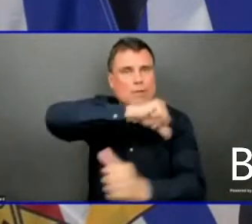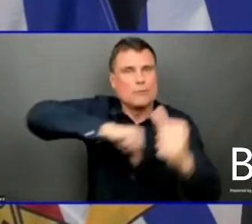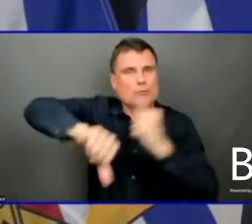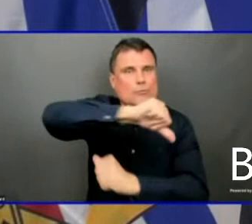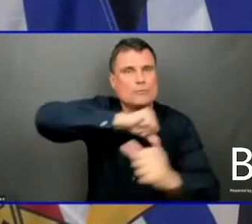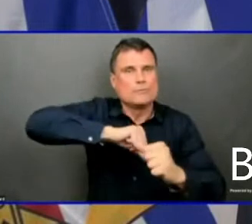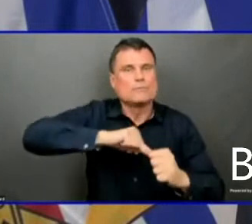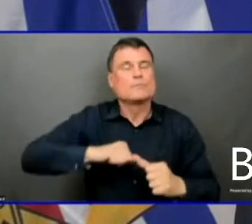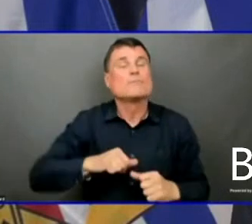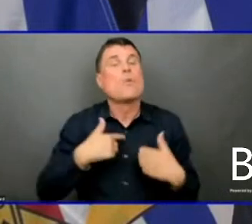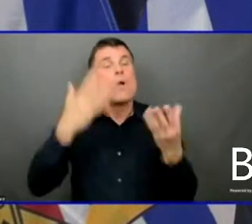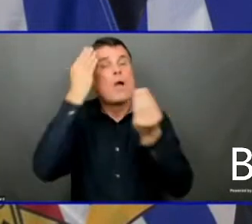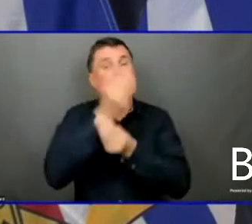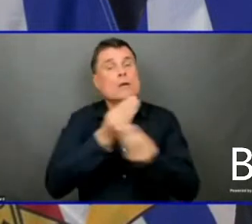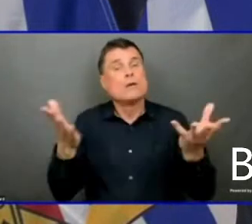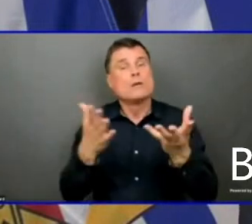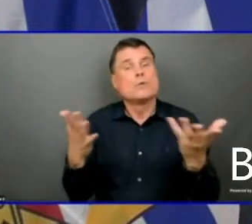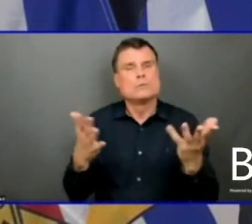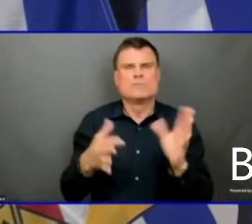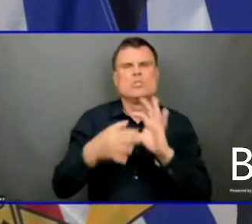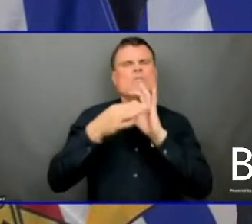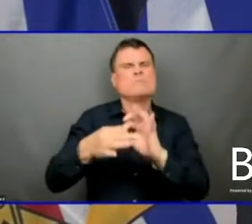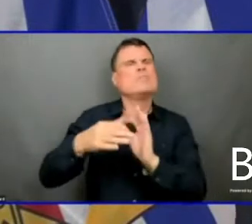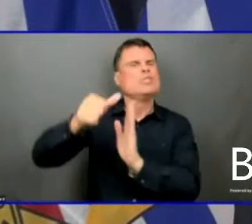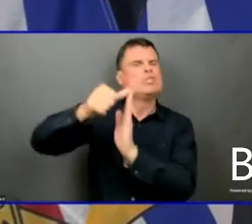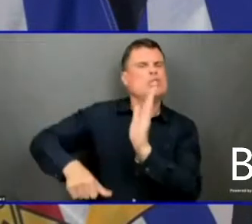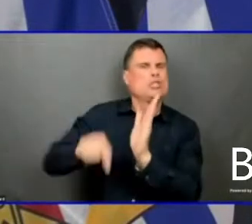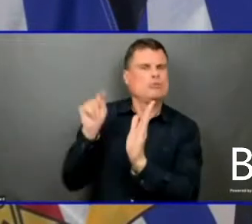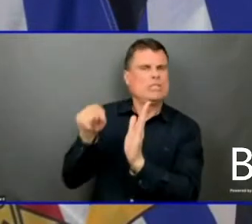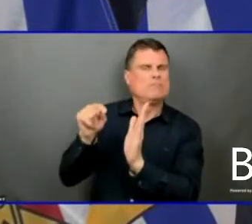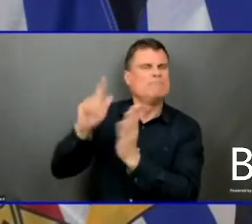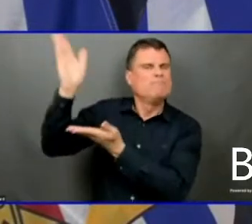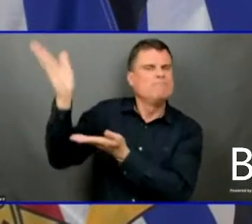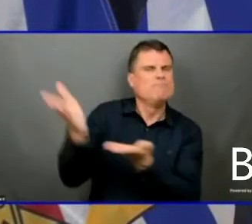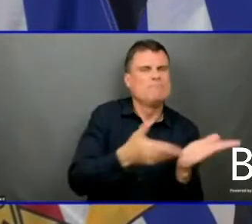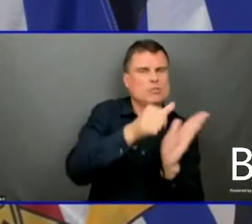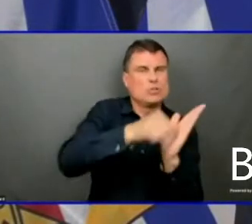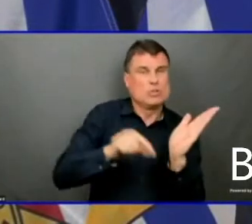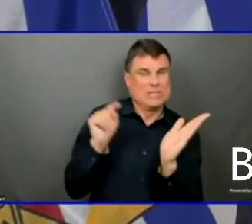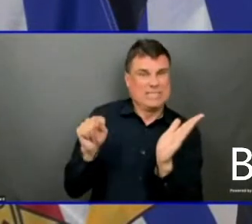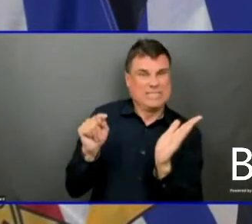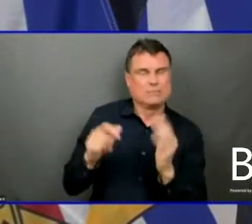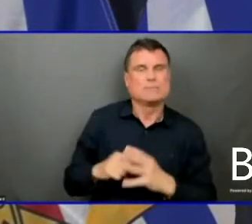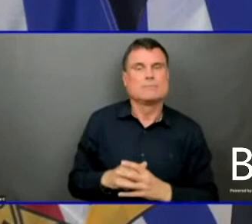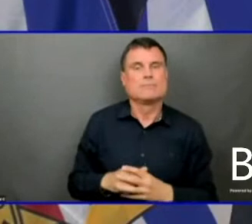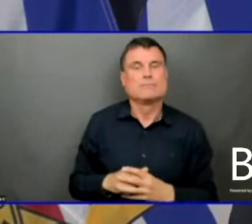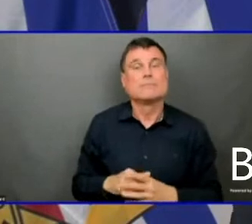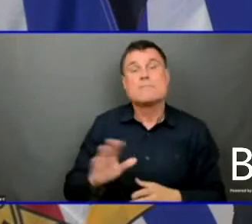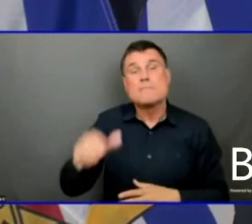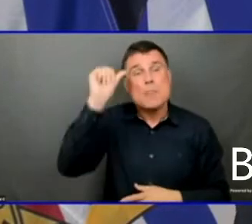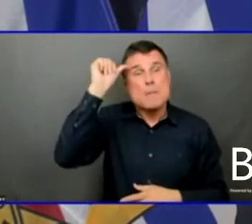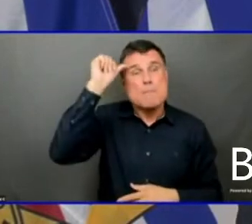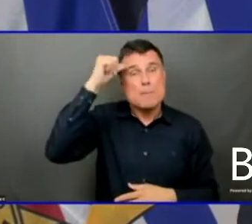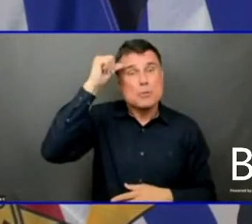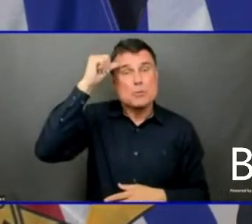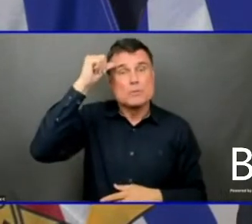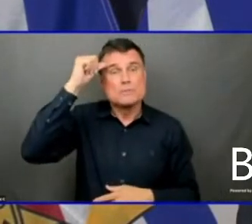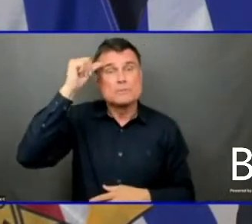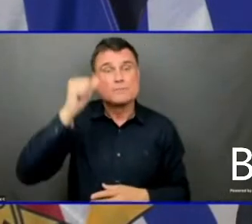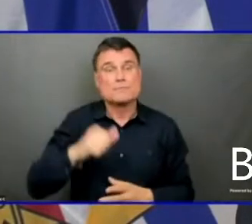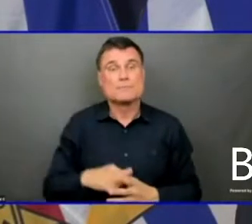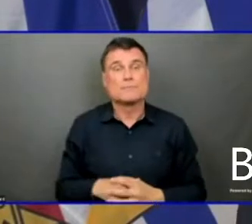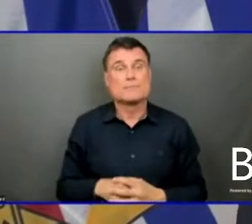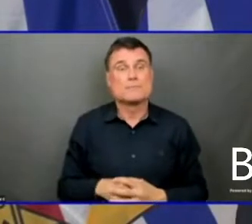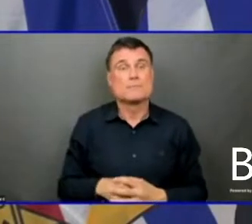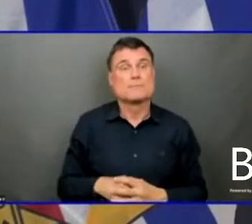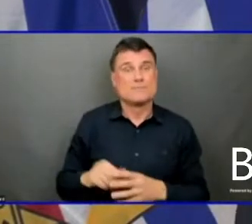的我们 BC 省现在打所有的疫苗都是安全的。同时呢，今天 BC 省汇报告大家